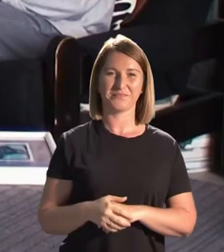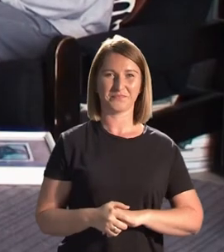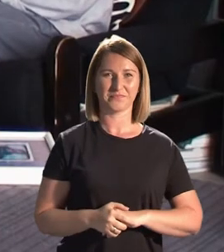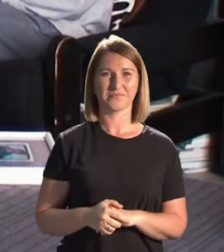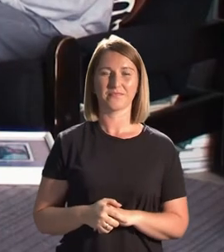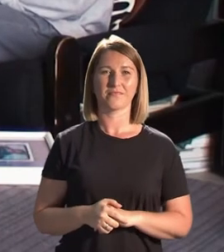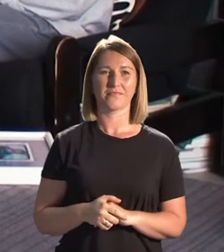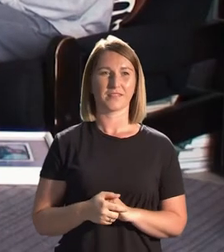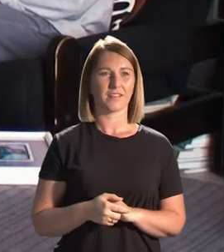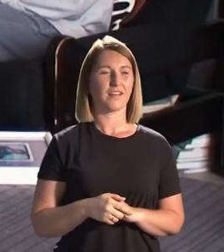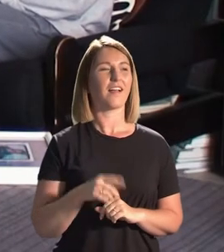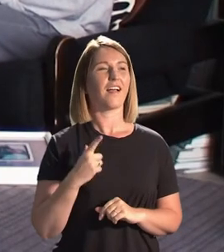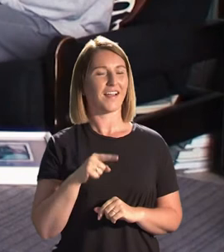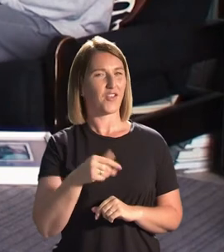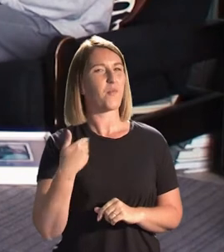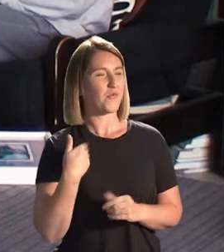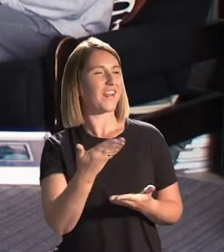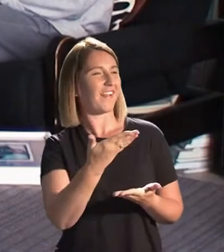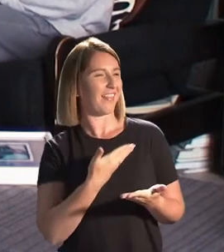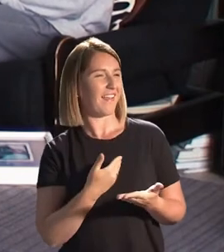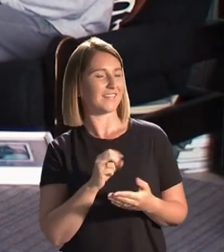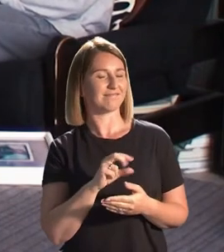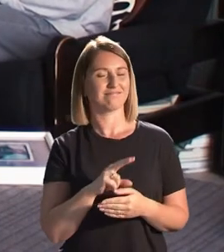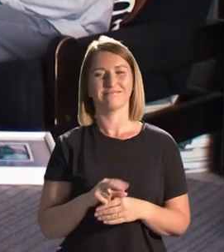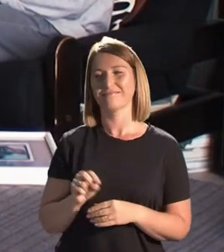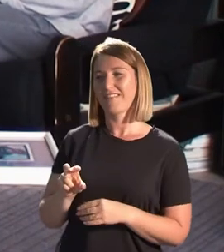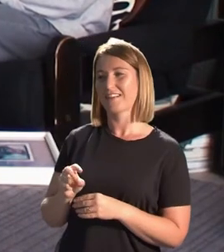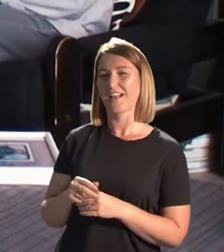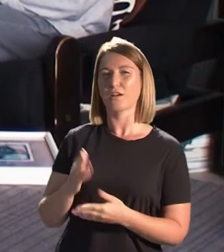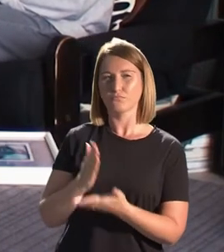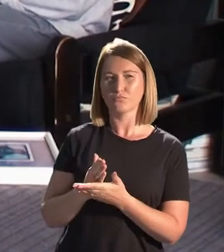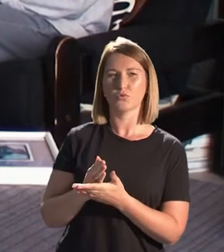To czyli to było już taki dar był. Tak.